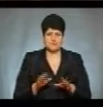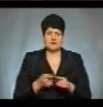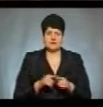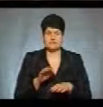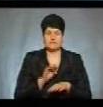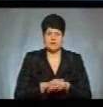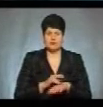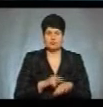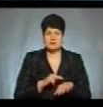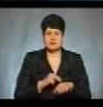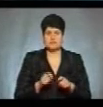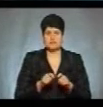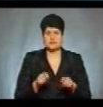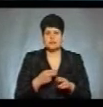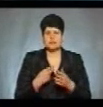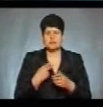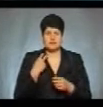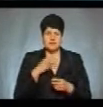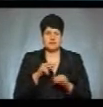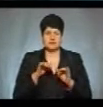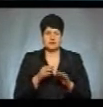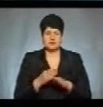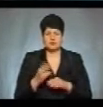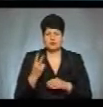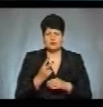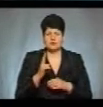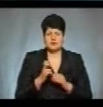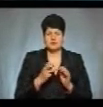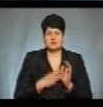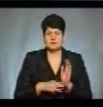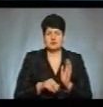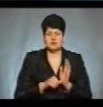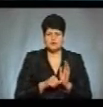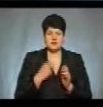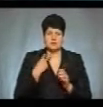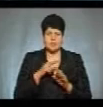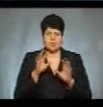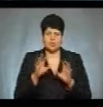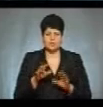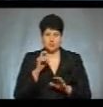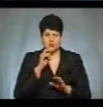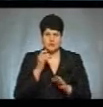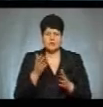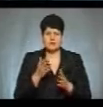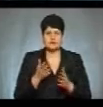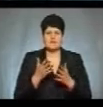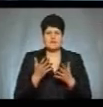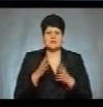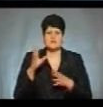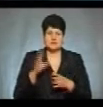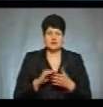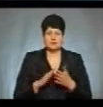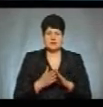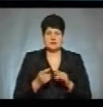фактом, поліцейські порушили кримінальне провадження за частиною 2 статті 286 Кримінального кодексу України для з'ясування всіх обставин